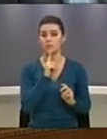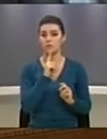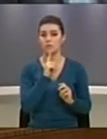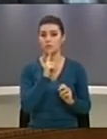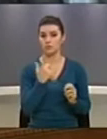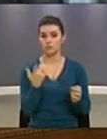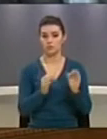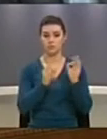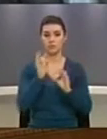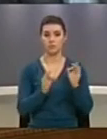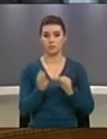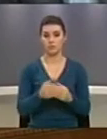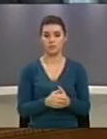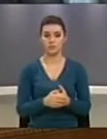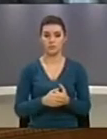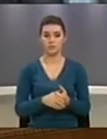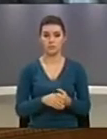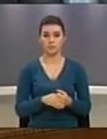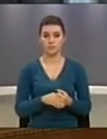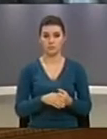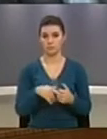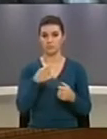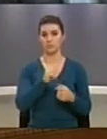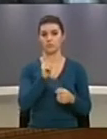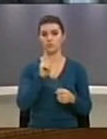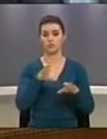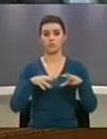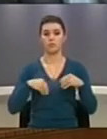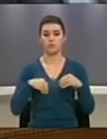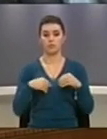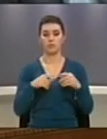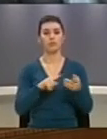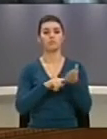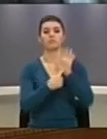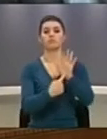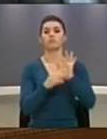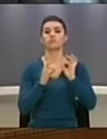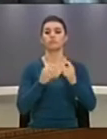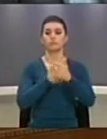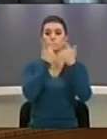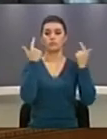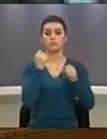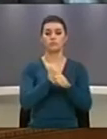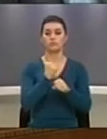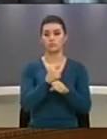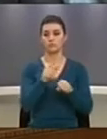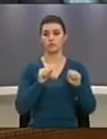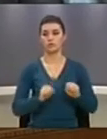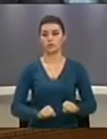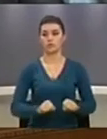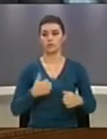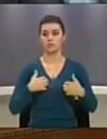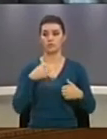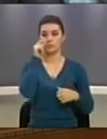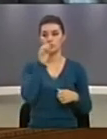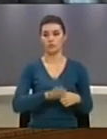të rëndësishme publike. Dhe kjo as përse afërmin nuk e përmbush, domethënë reflektimin e mendimit, qëndrimit, vullnetit dhe